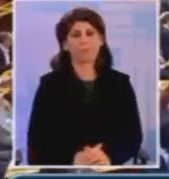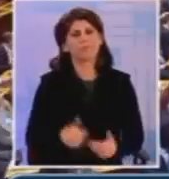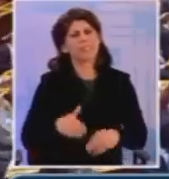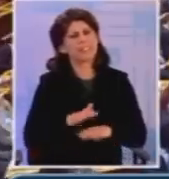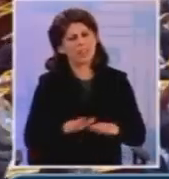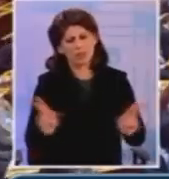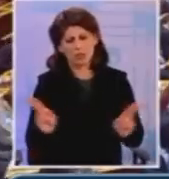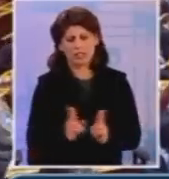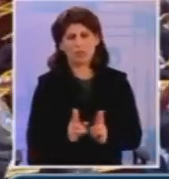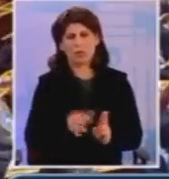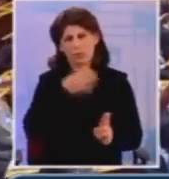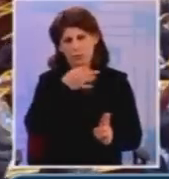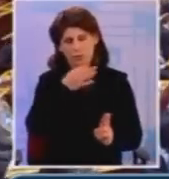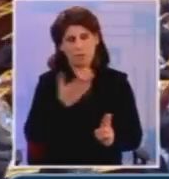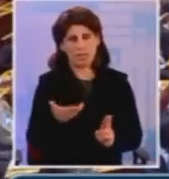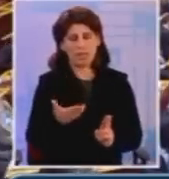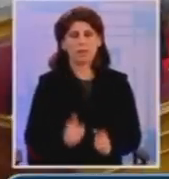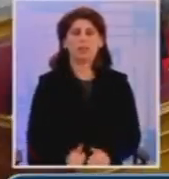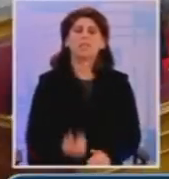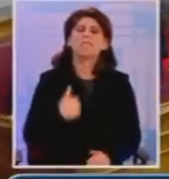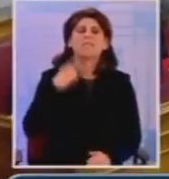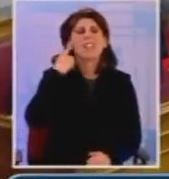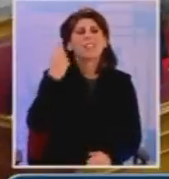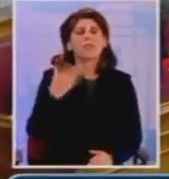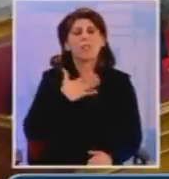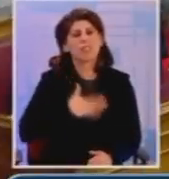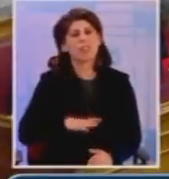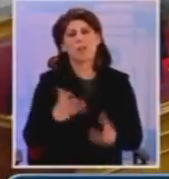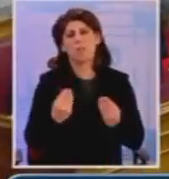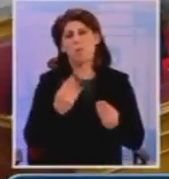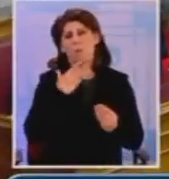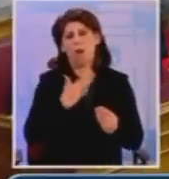κλείνοντας αυτή τη σύντομη παρέμβασή μου, δεν νομίζω ότι χρειάζονται πολλά λόγια,